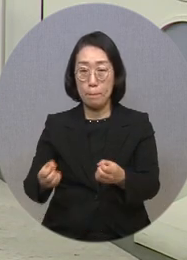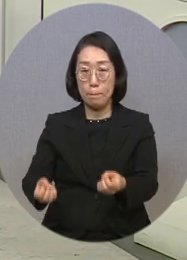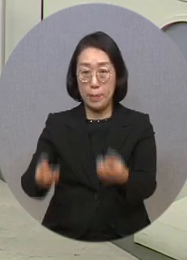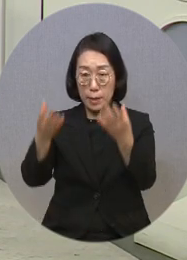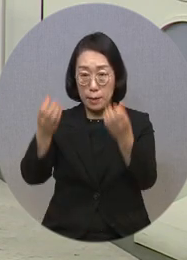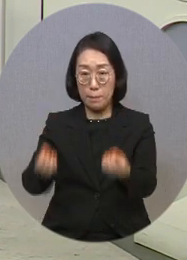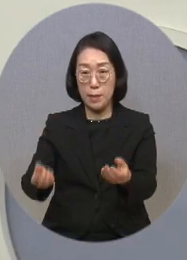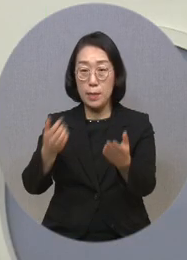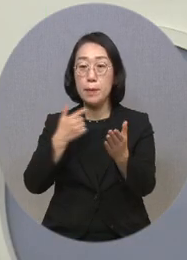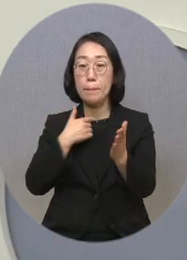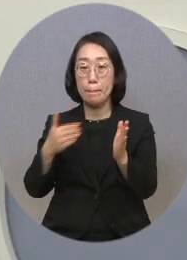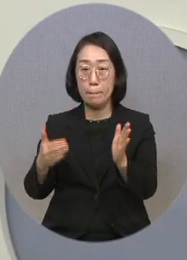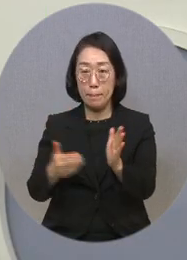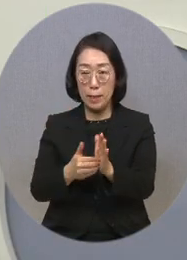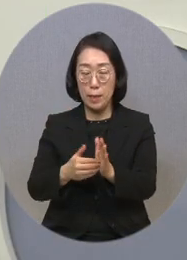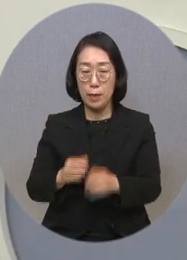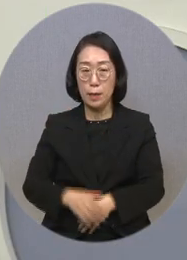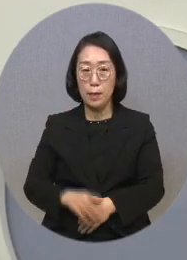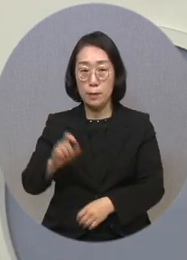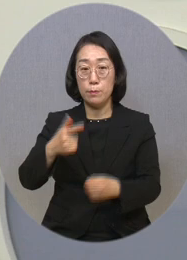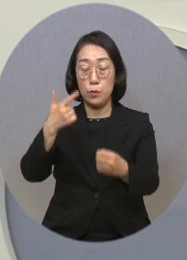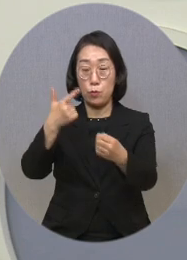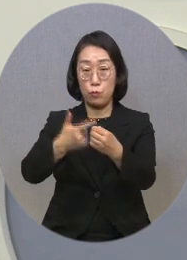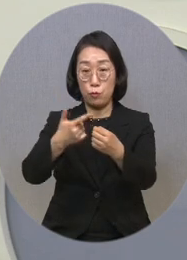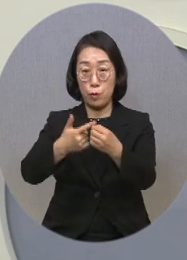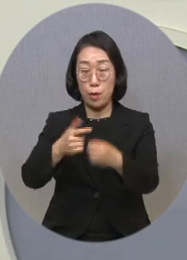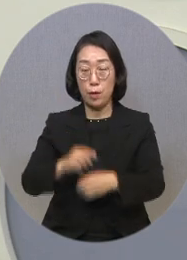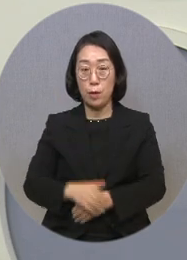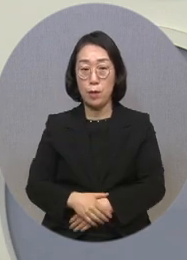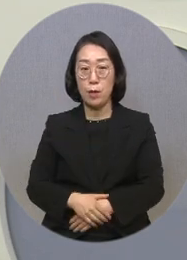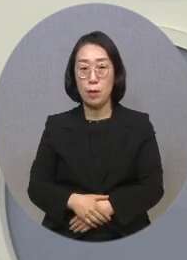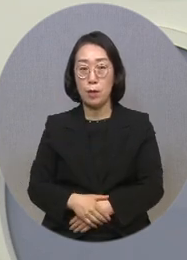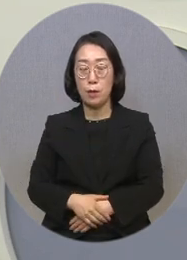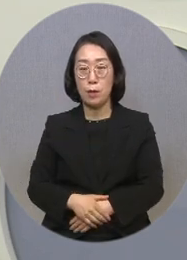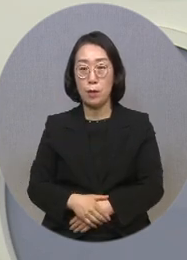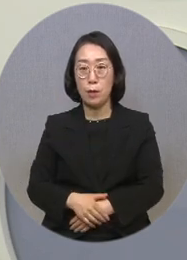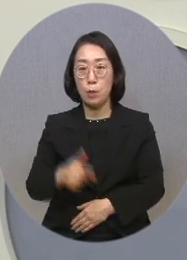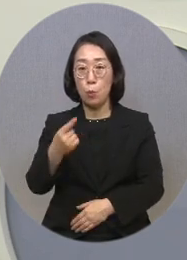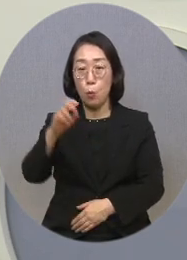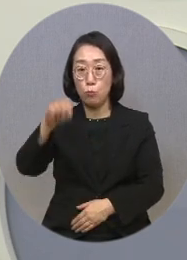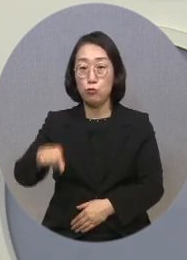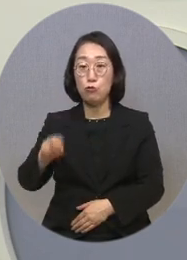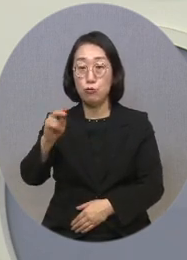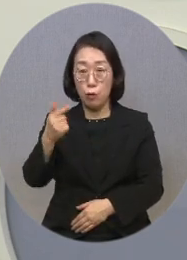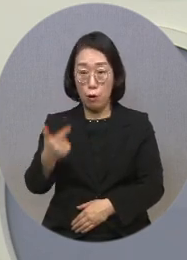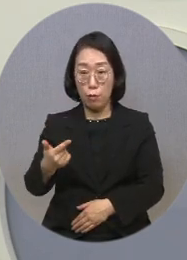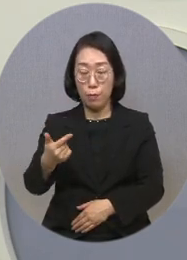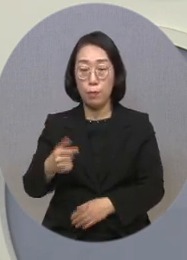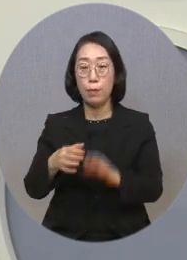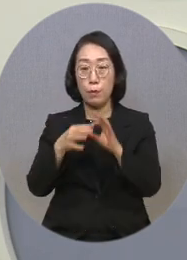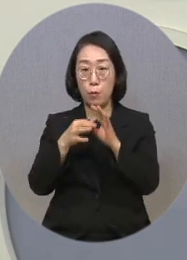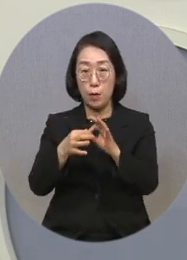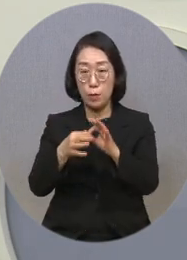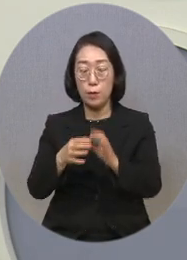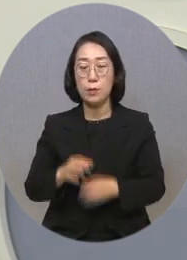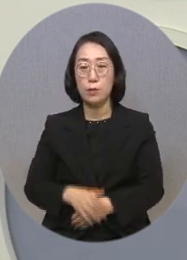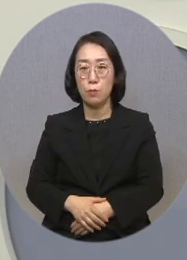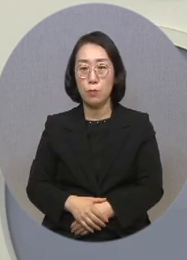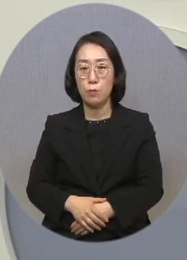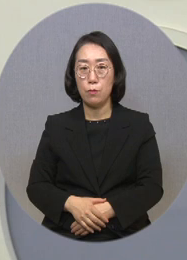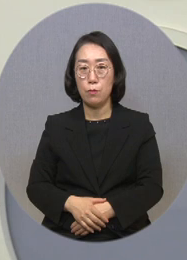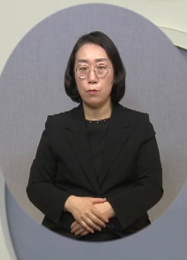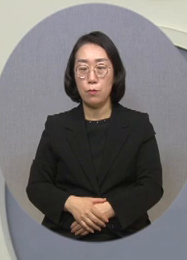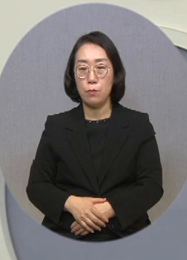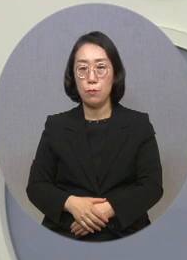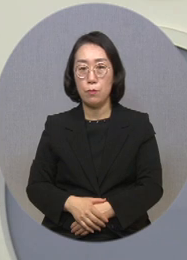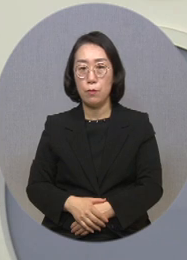있고 네. 그다음에 16대 옥새 없는 대통령 해가지고 노무현 대통령에 대한 예언을 하면서 제가 노무현